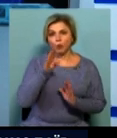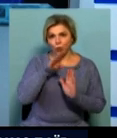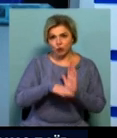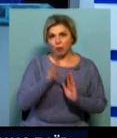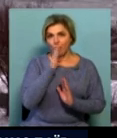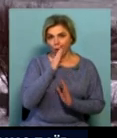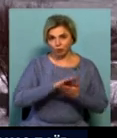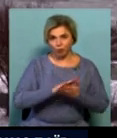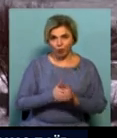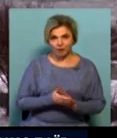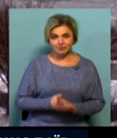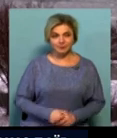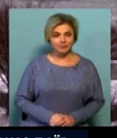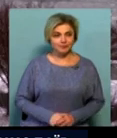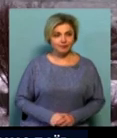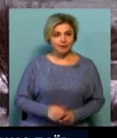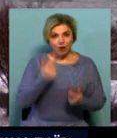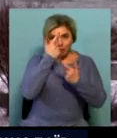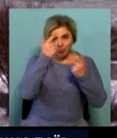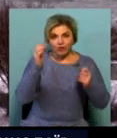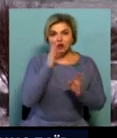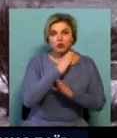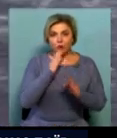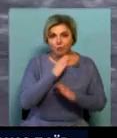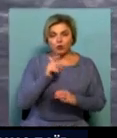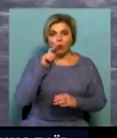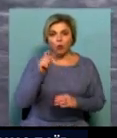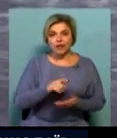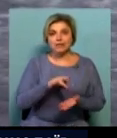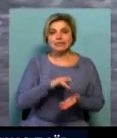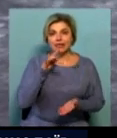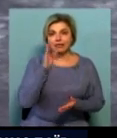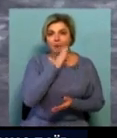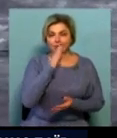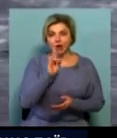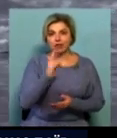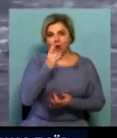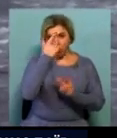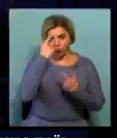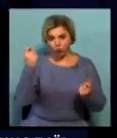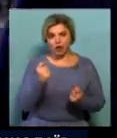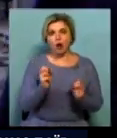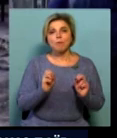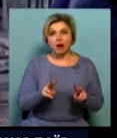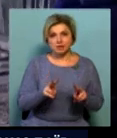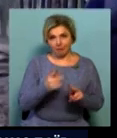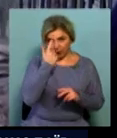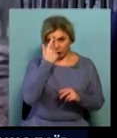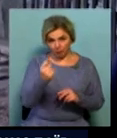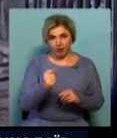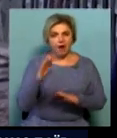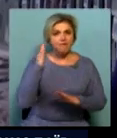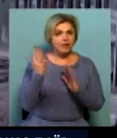умов. За повідомленням синоптиків Українського гідрометцентру, в Миколаєві оголошено штормове попередження. Пориви